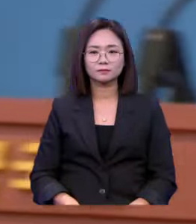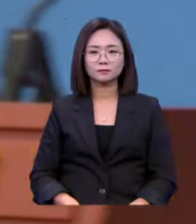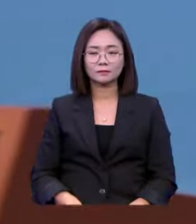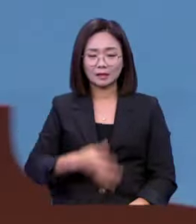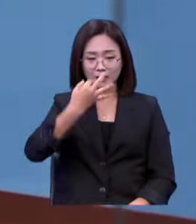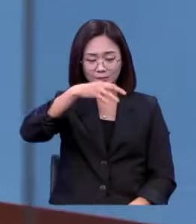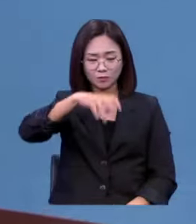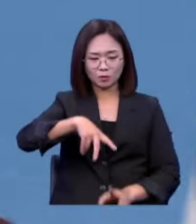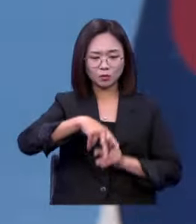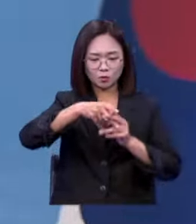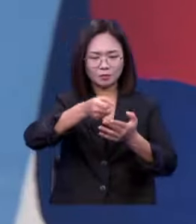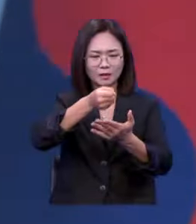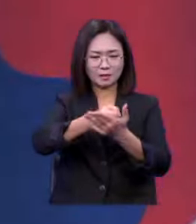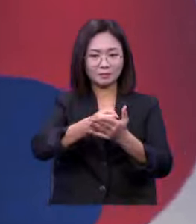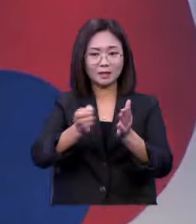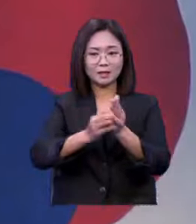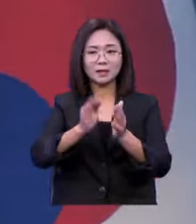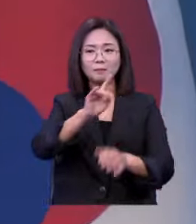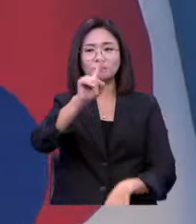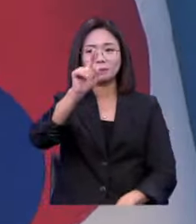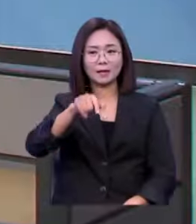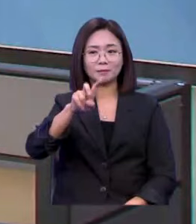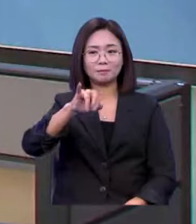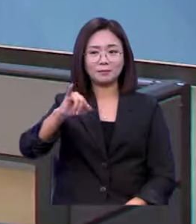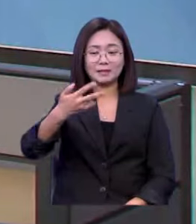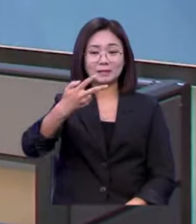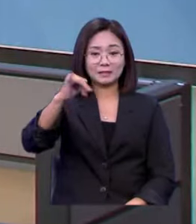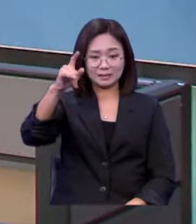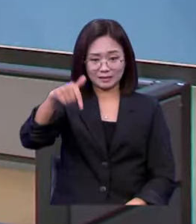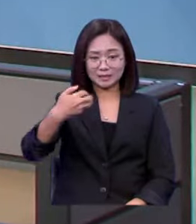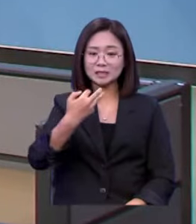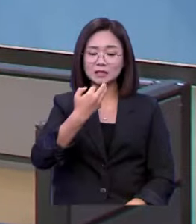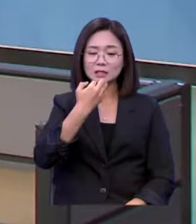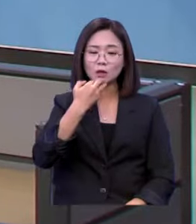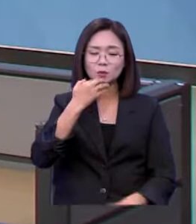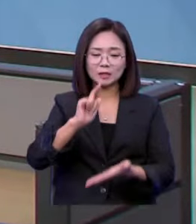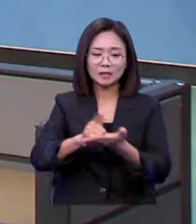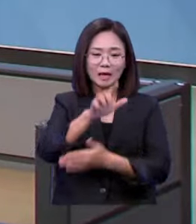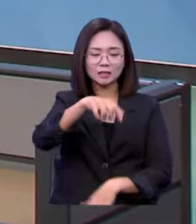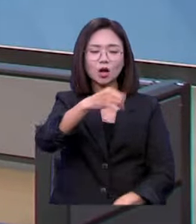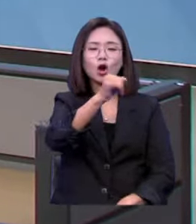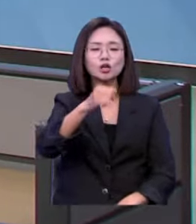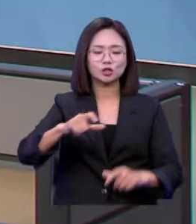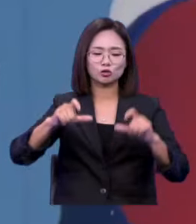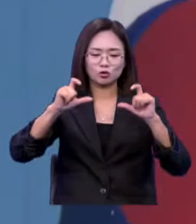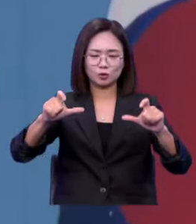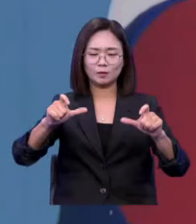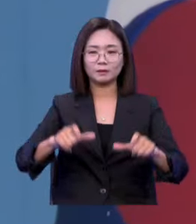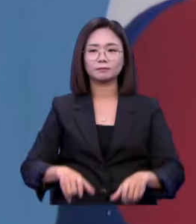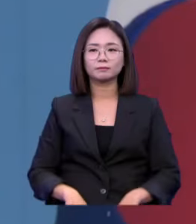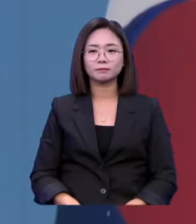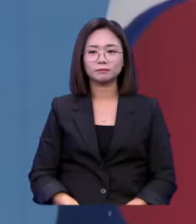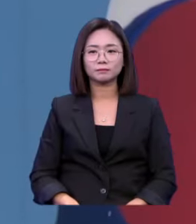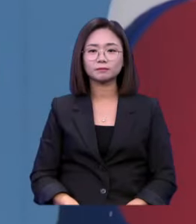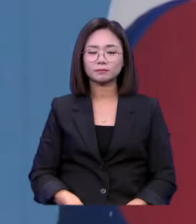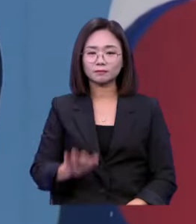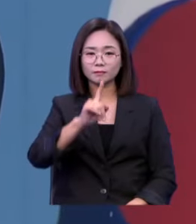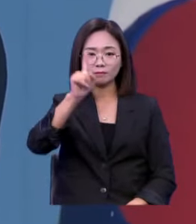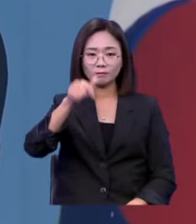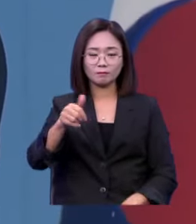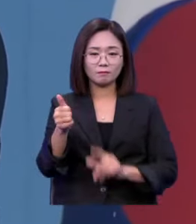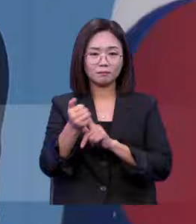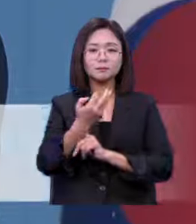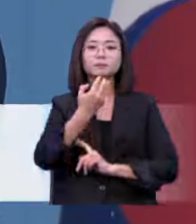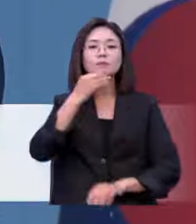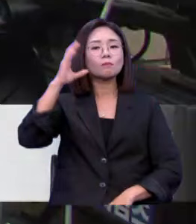험지 출마를 공언했던 박민식 전 국가보훈부 장관이 서울 강서울 출마를 선언했습니다. 당초 박 전 장관은